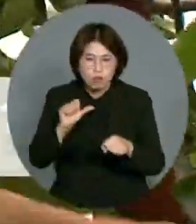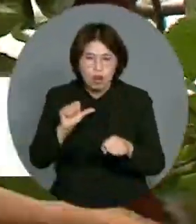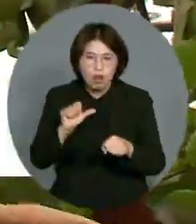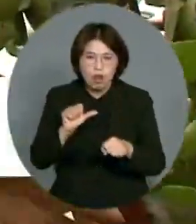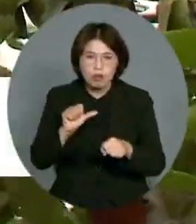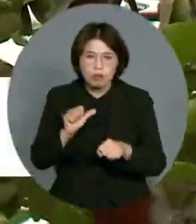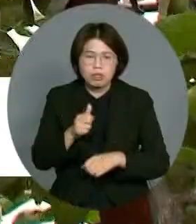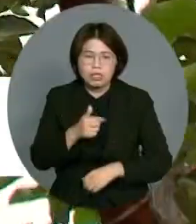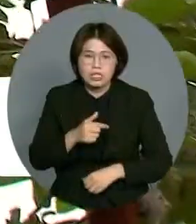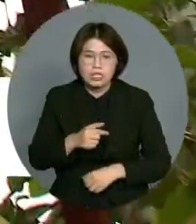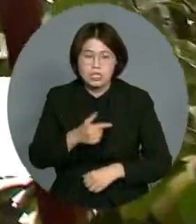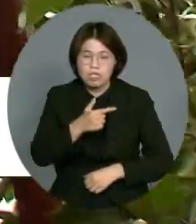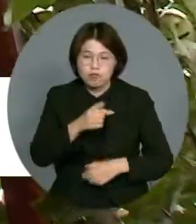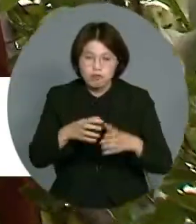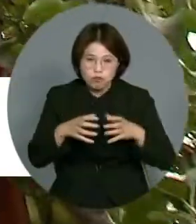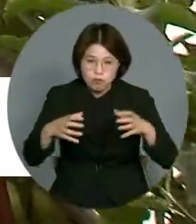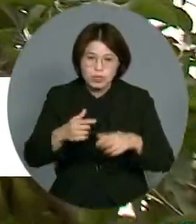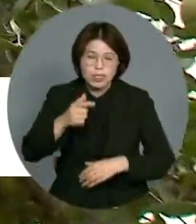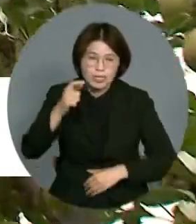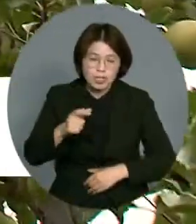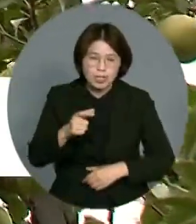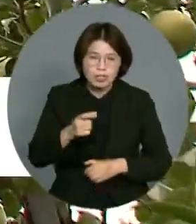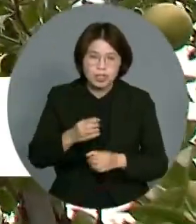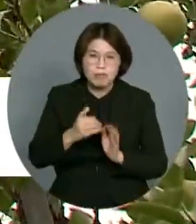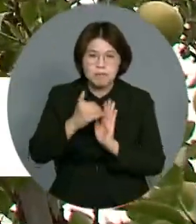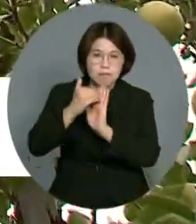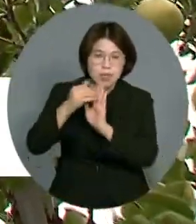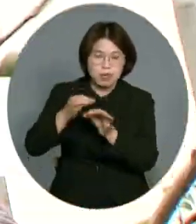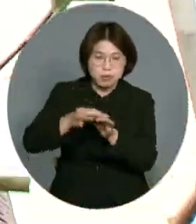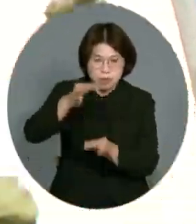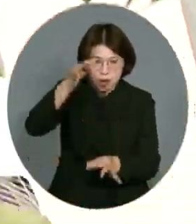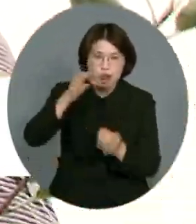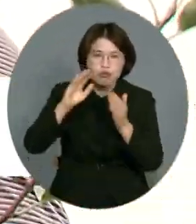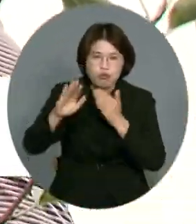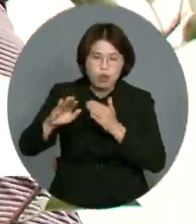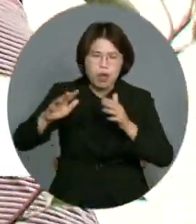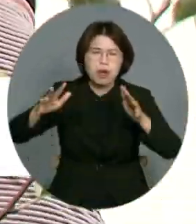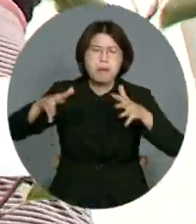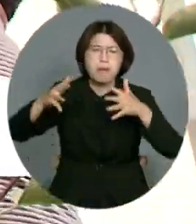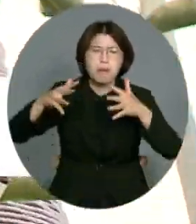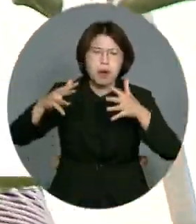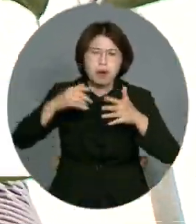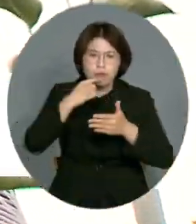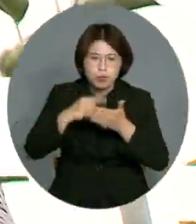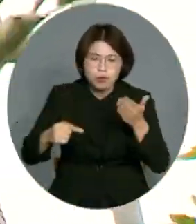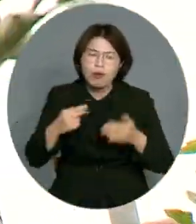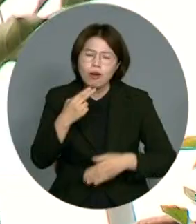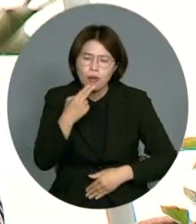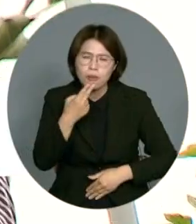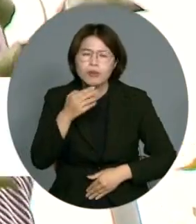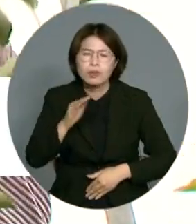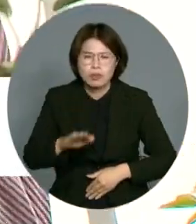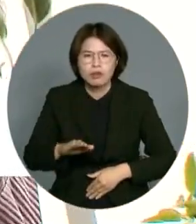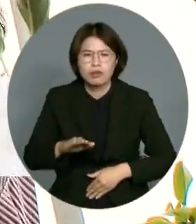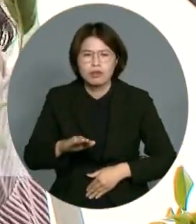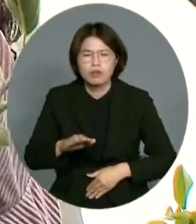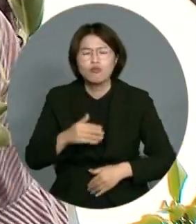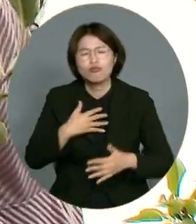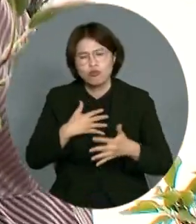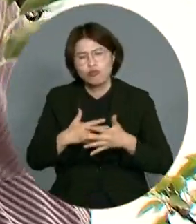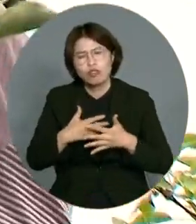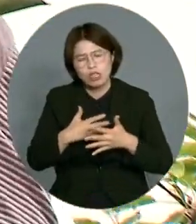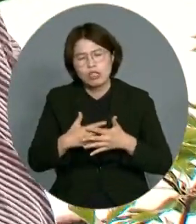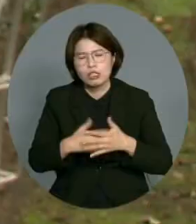굵고 튼튼한 지주대로 교체한 뒤로는 바람 때문에 큰 피해를 보지는 않았지만 마음을 놓을 수가